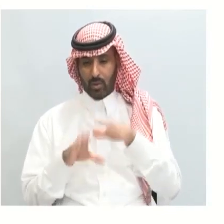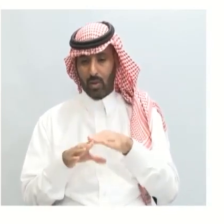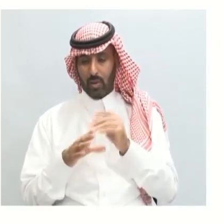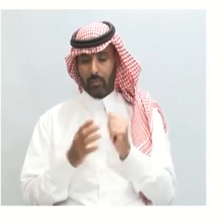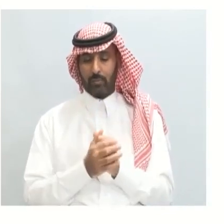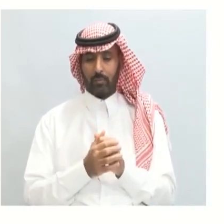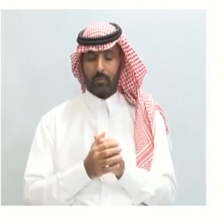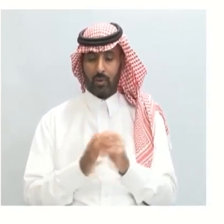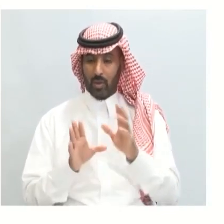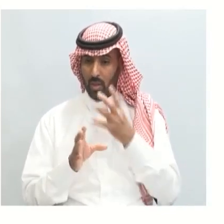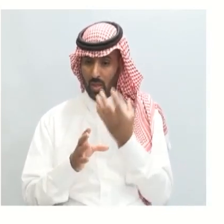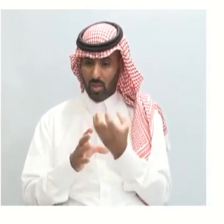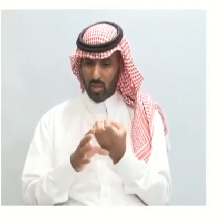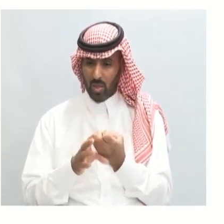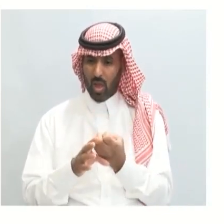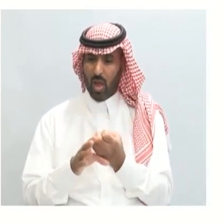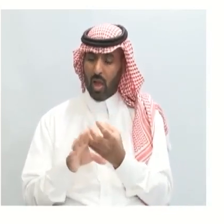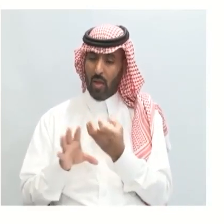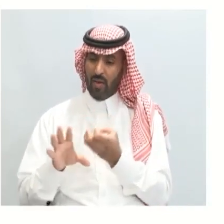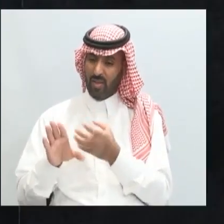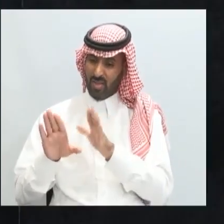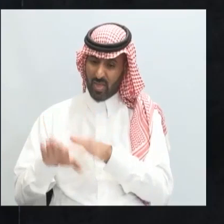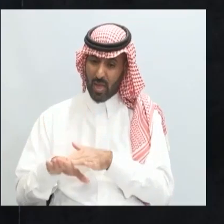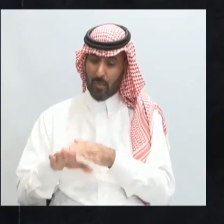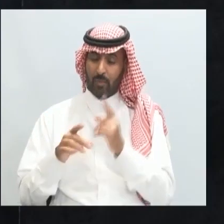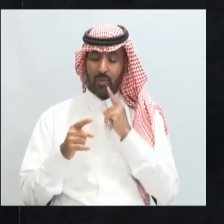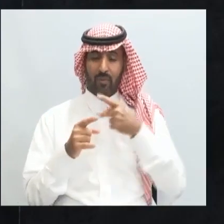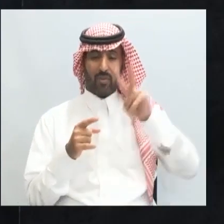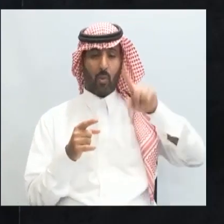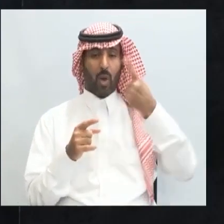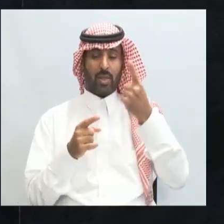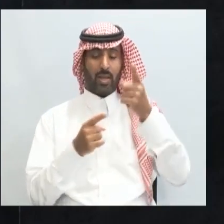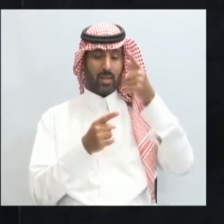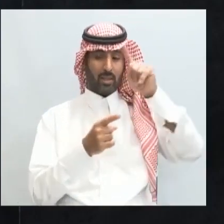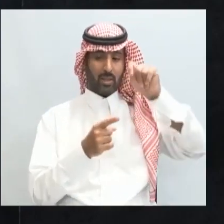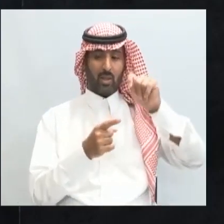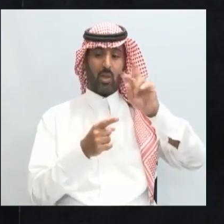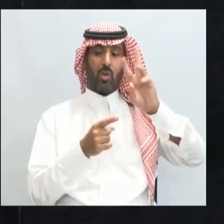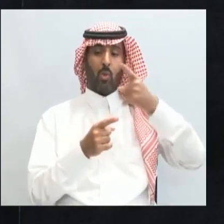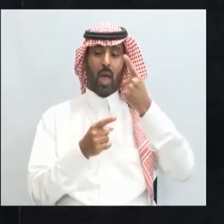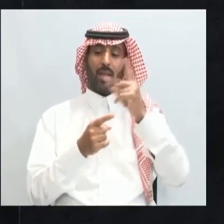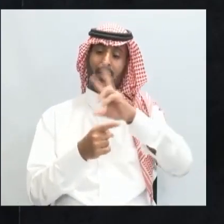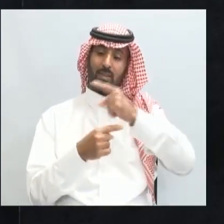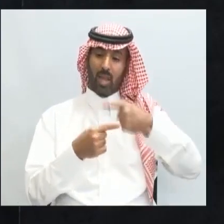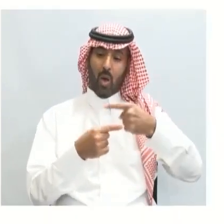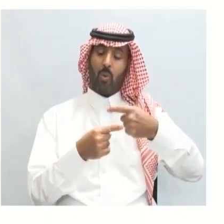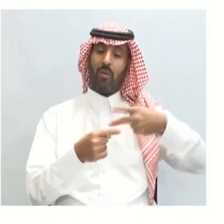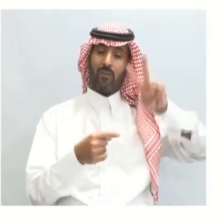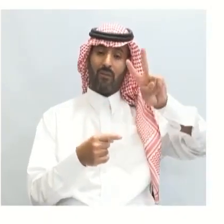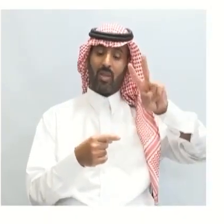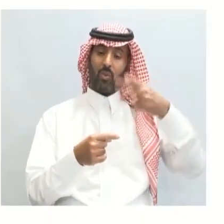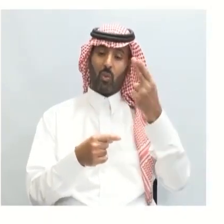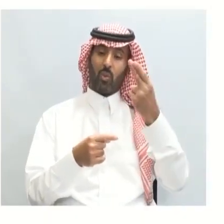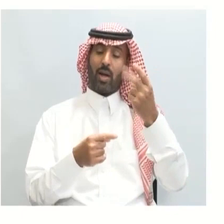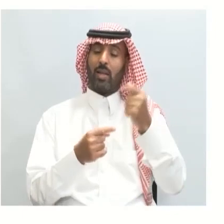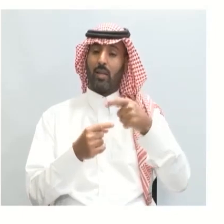ثابت اذا استنتاج القانون في1 على التي 1 تساوي ال v2 على التي 2 والضغط لدينا ثابت اذا